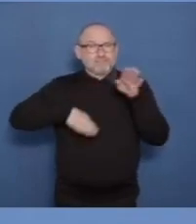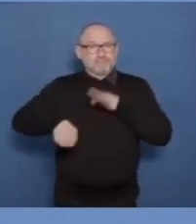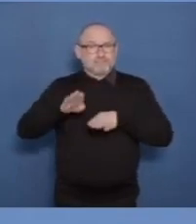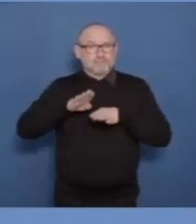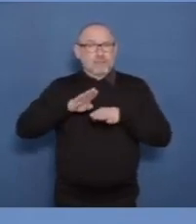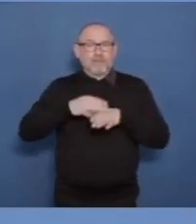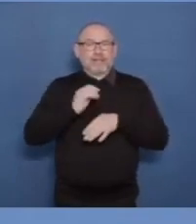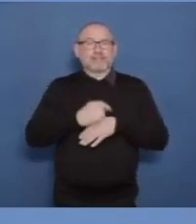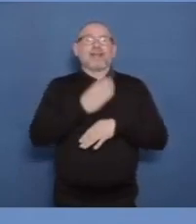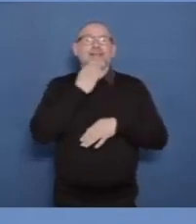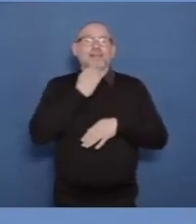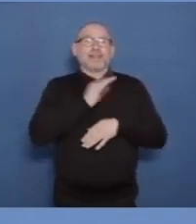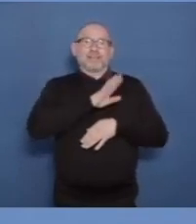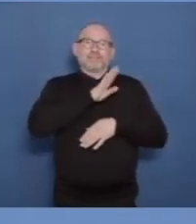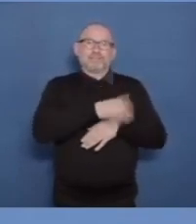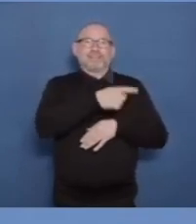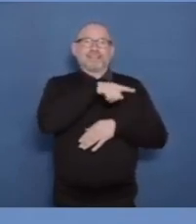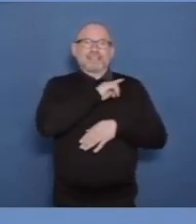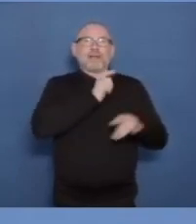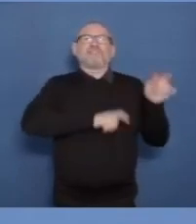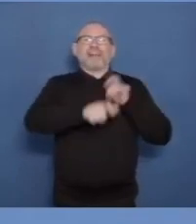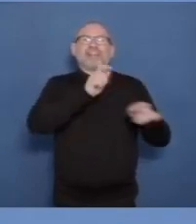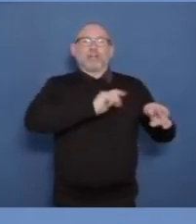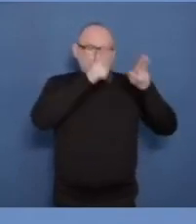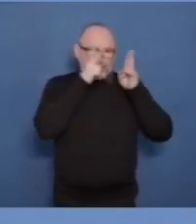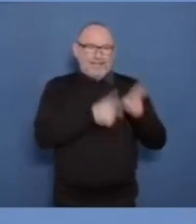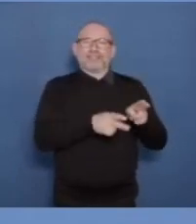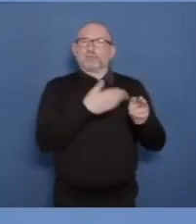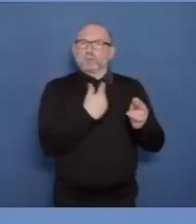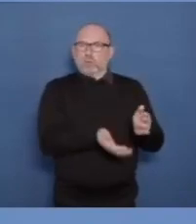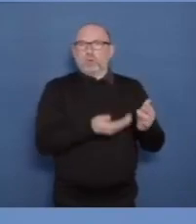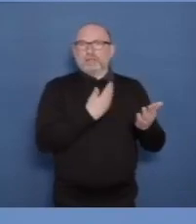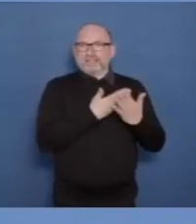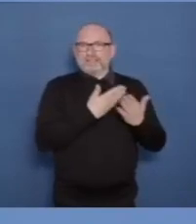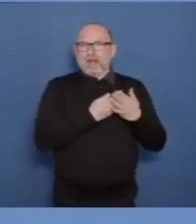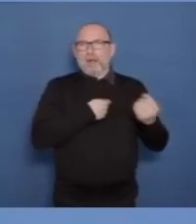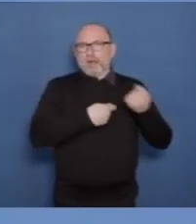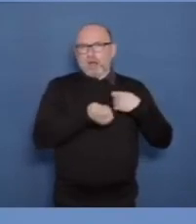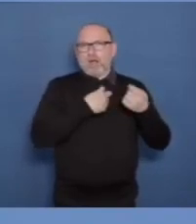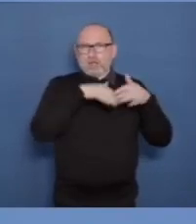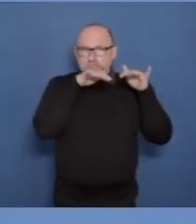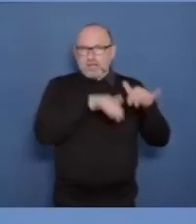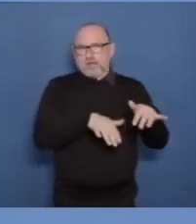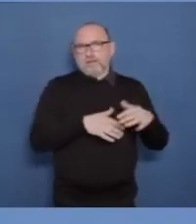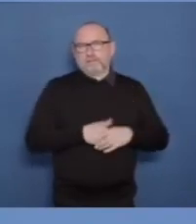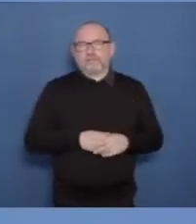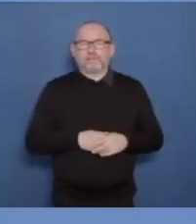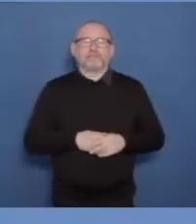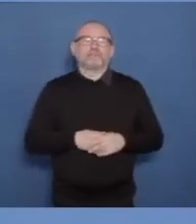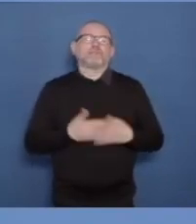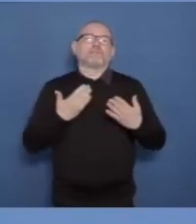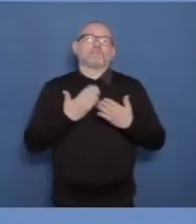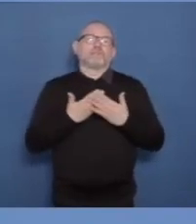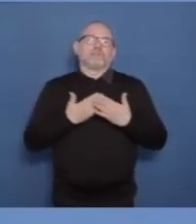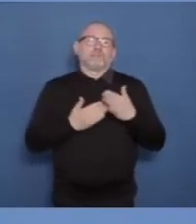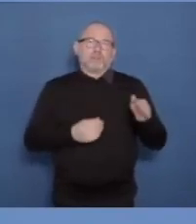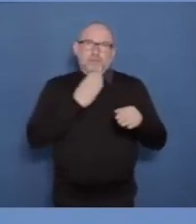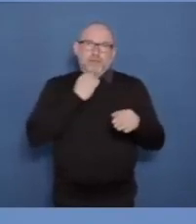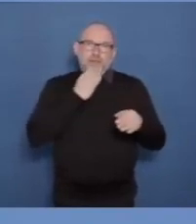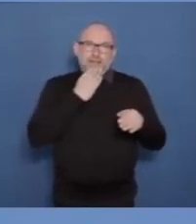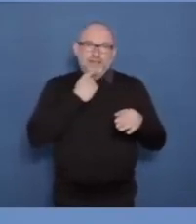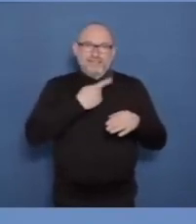dass Israel im Rahmen seines Selbstverteidigungsrechts handelt und wir Israel